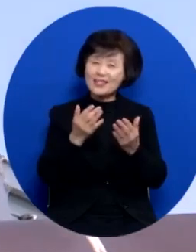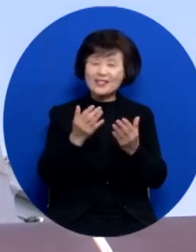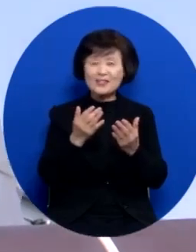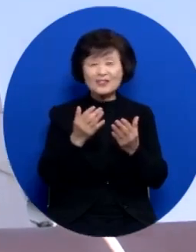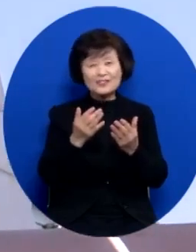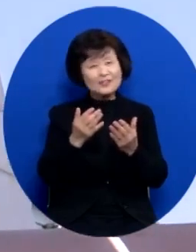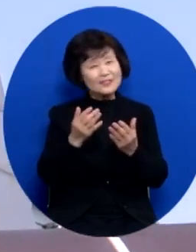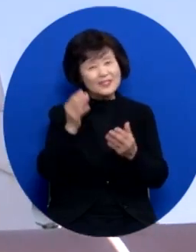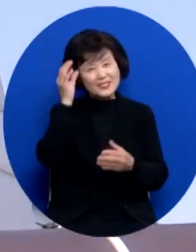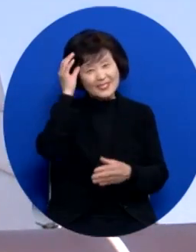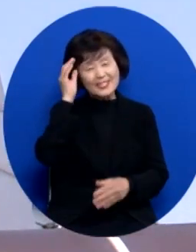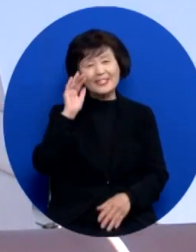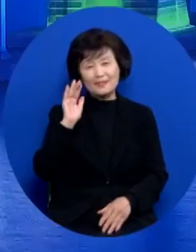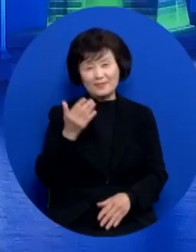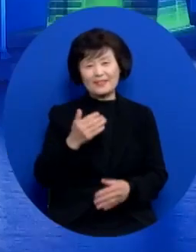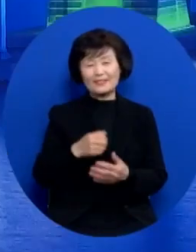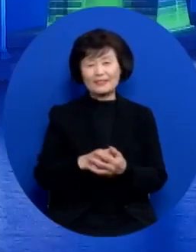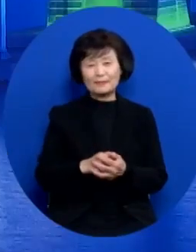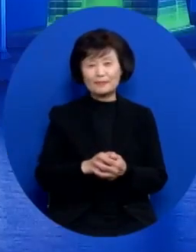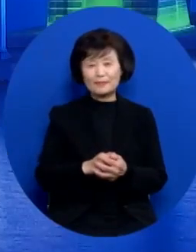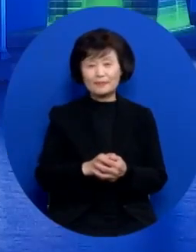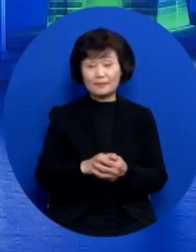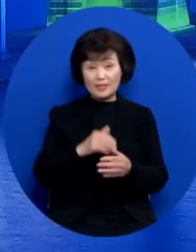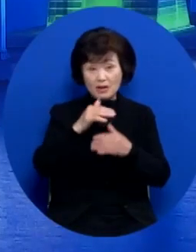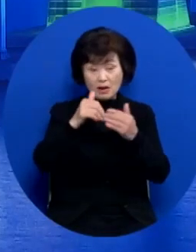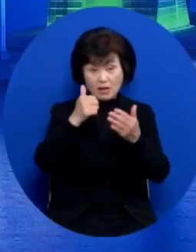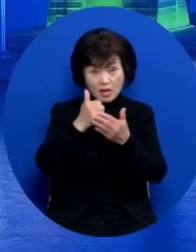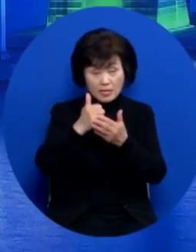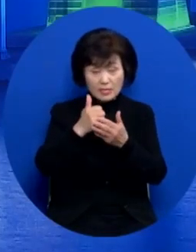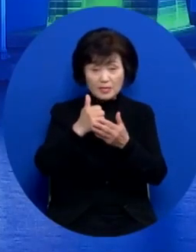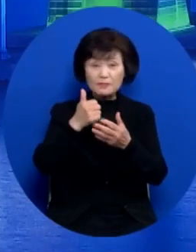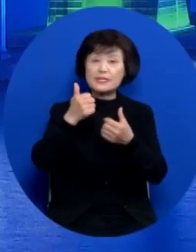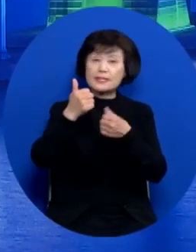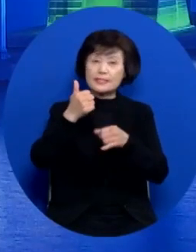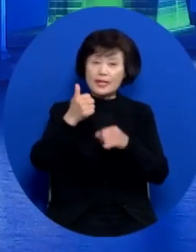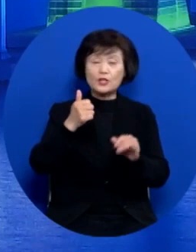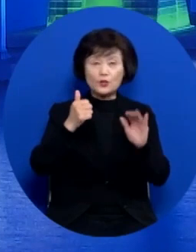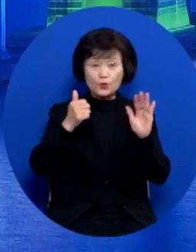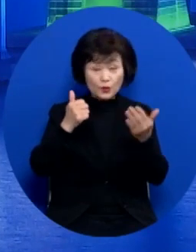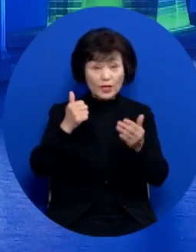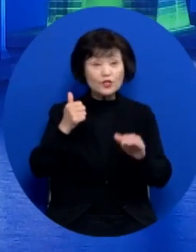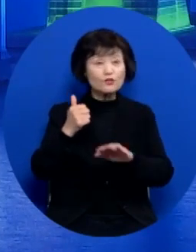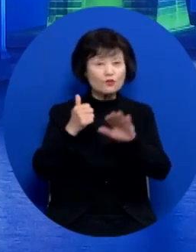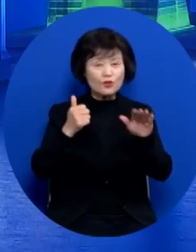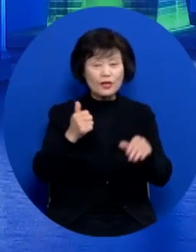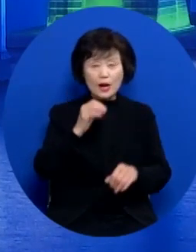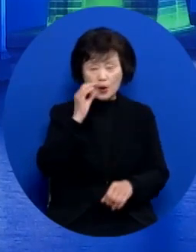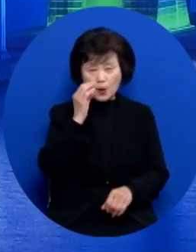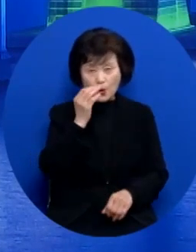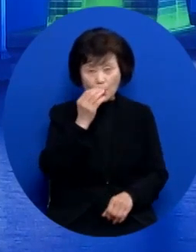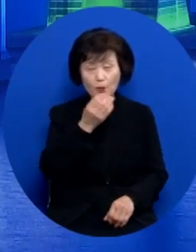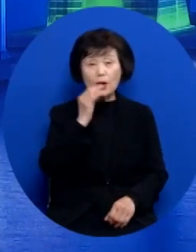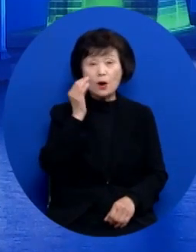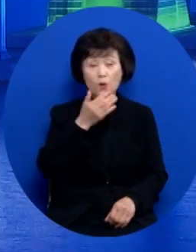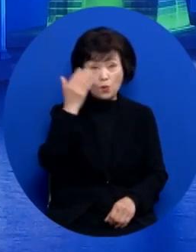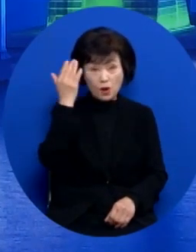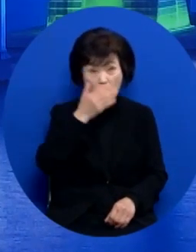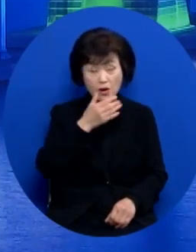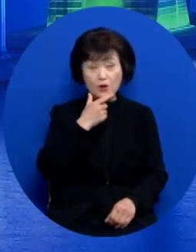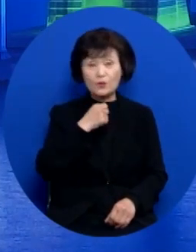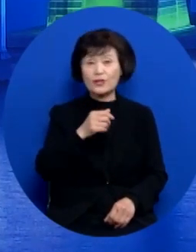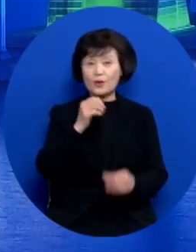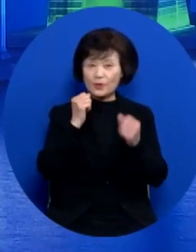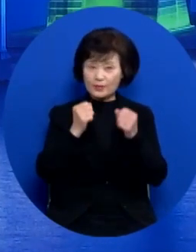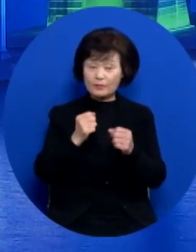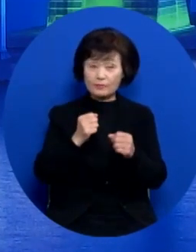뉴스 이준영입니다. 하나님께서는 자녀된 우리가 거룩하고 성결하기를 바라시죠. 교회와